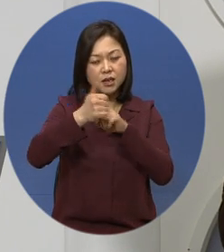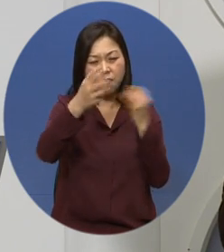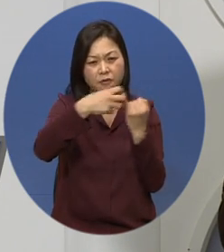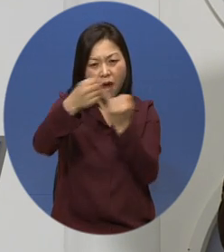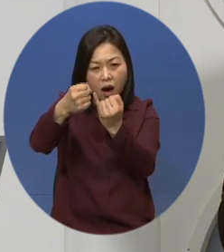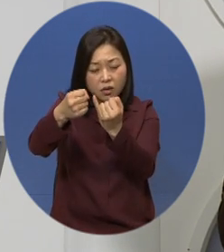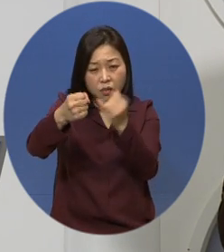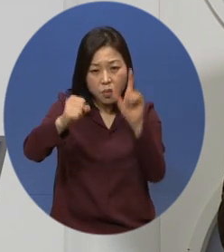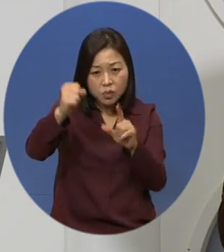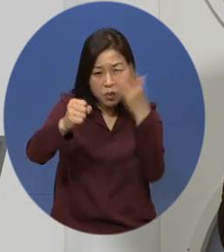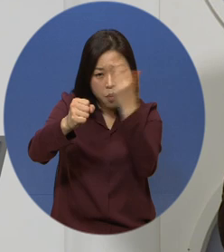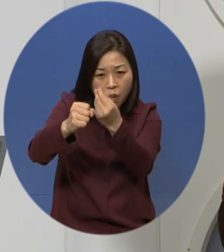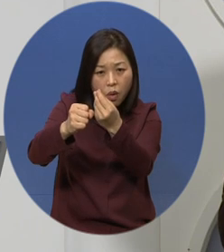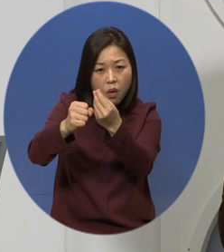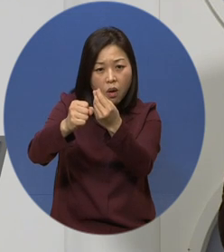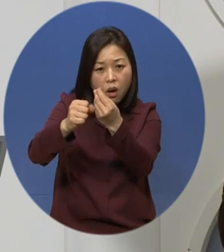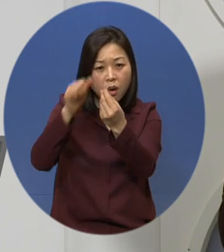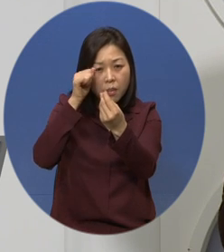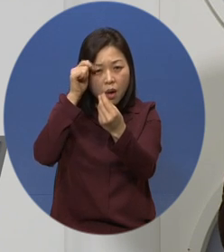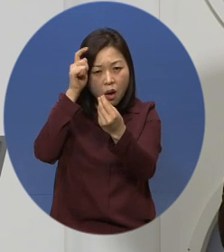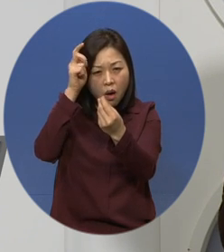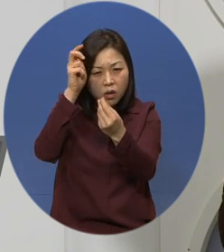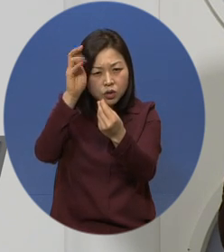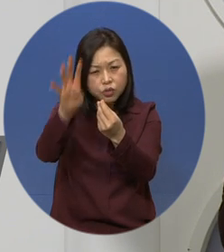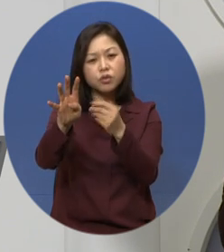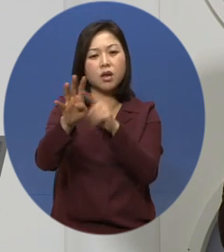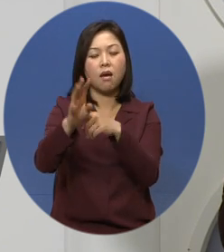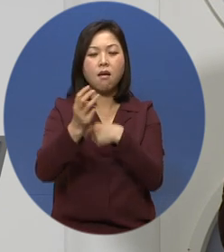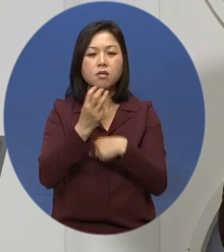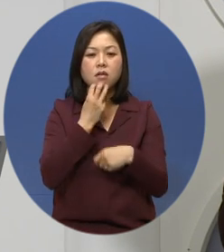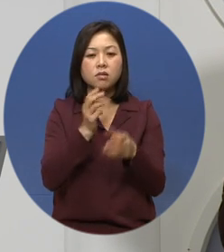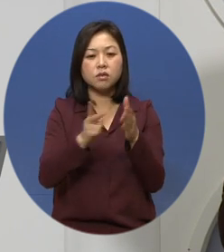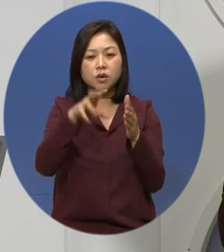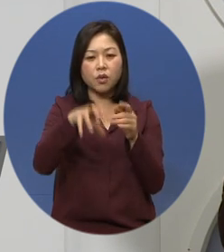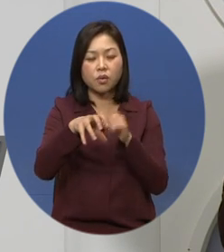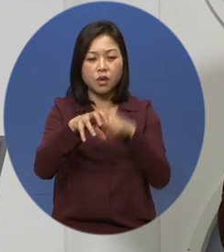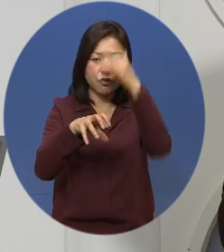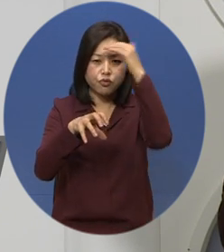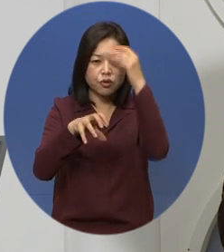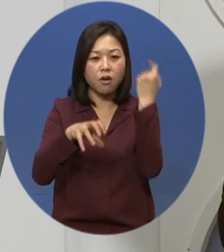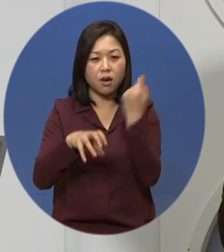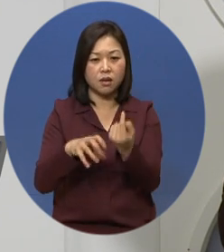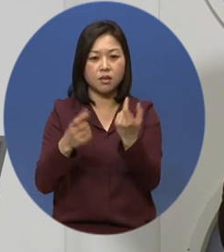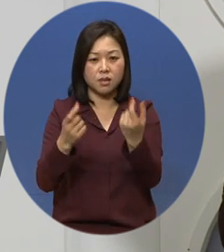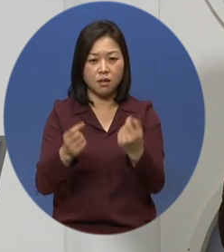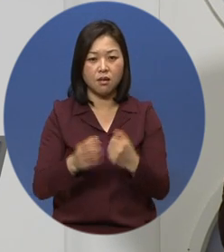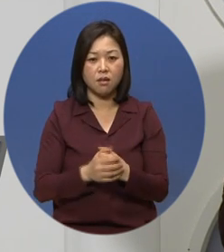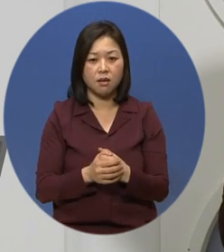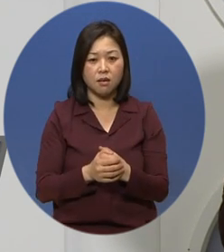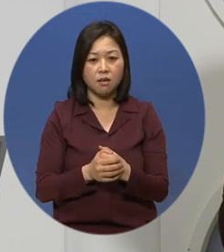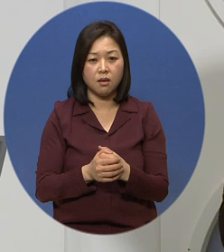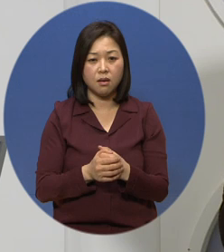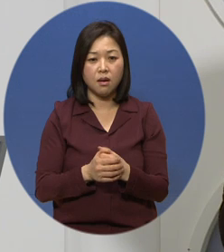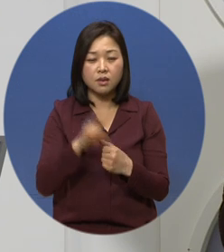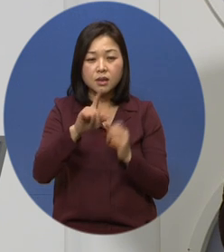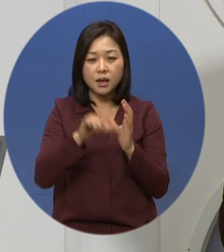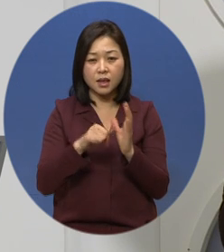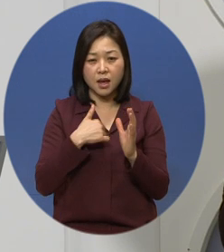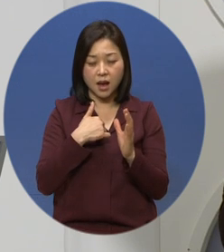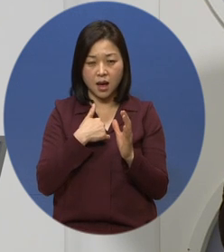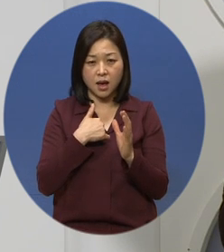모습을 보고 그 며칠 뒤에 솔 역의 구경하러 같거든요 구경하다가 제가 그 때는